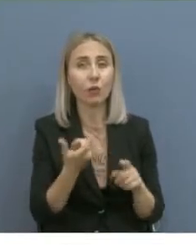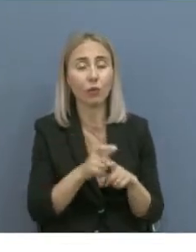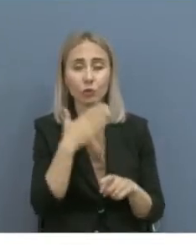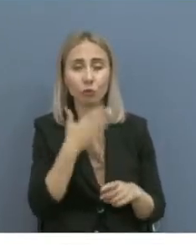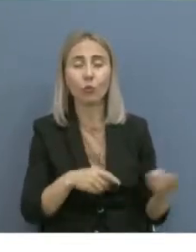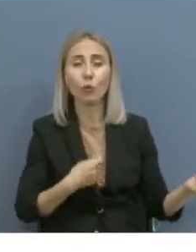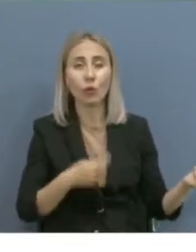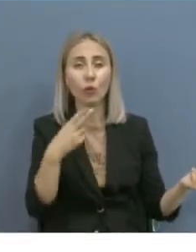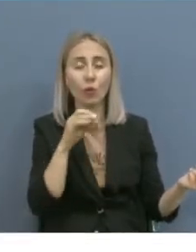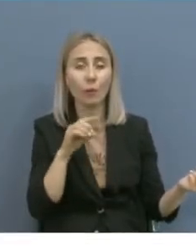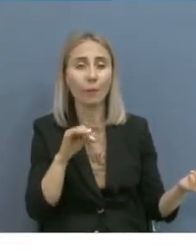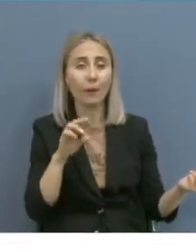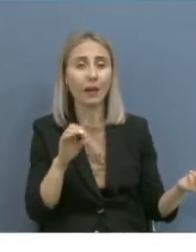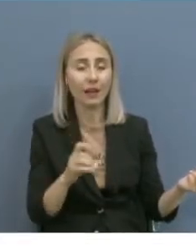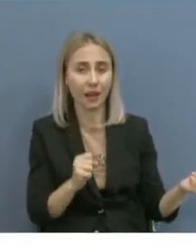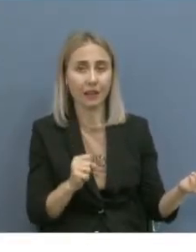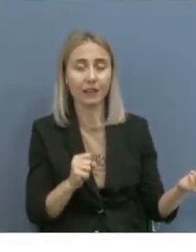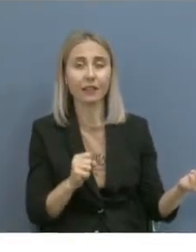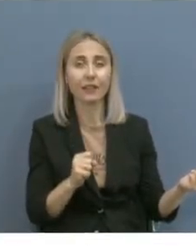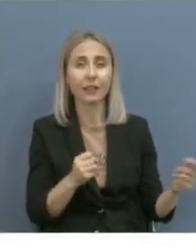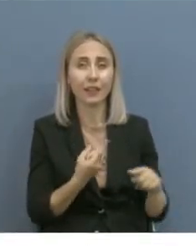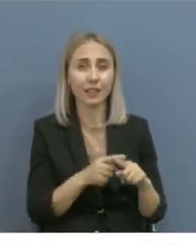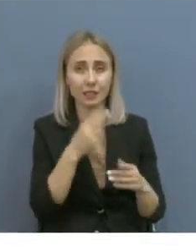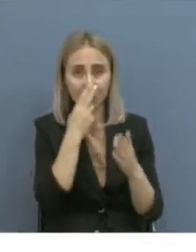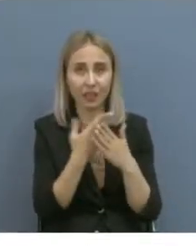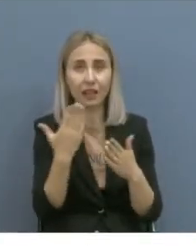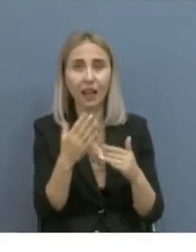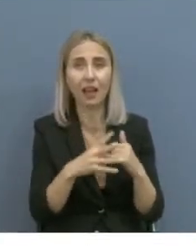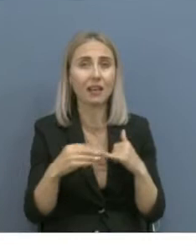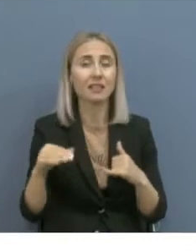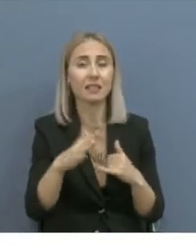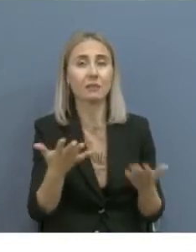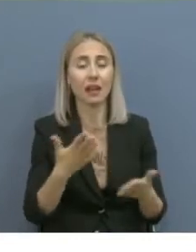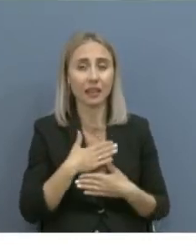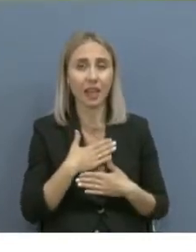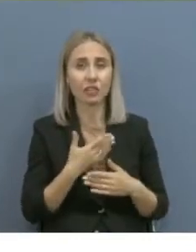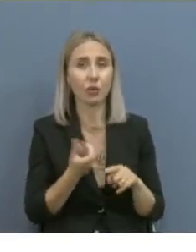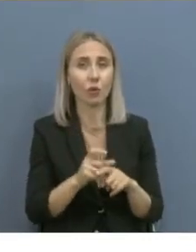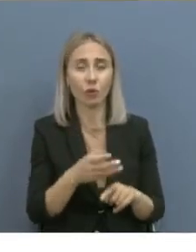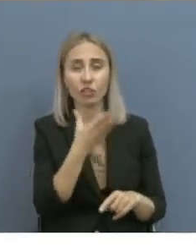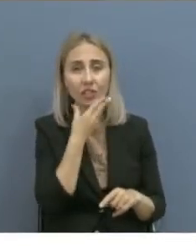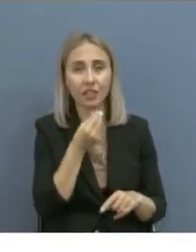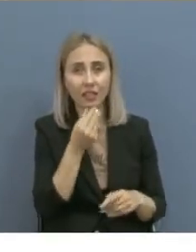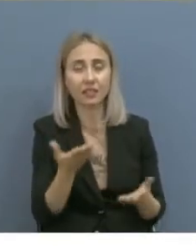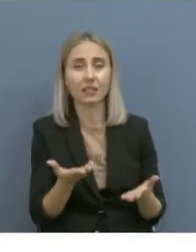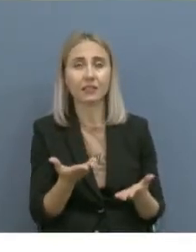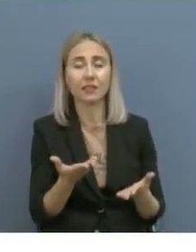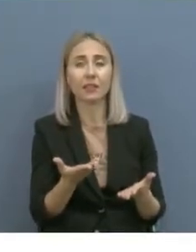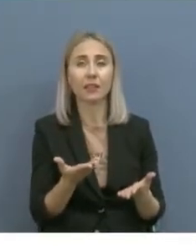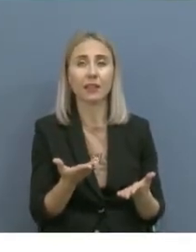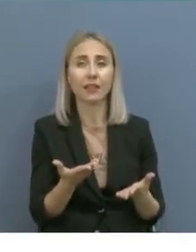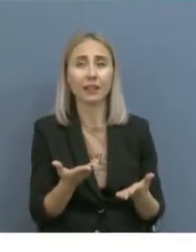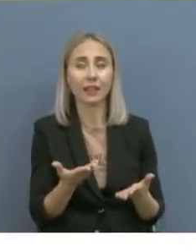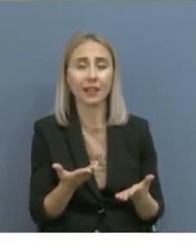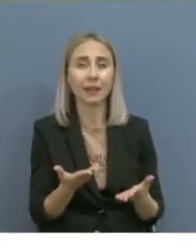керемет. Міне қазір даже тәртеміне отырдым. Қандай керемет домбыраның шертін